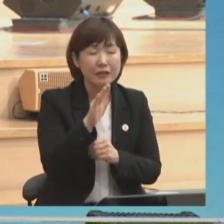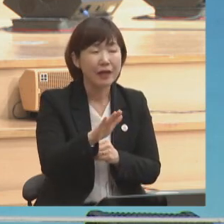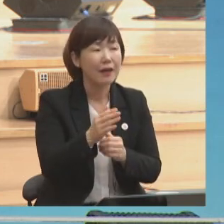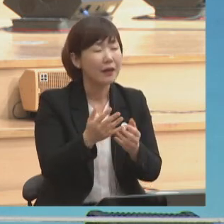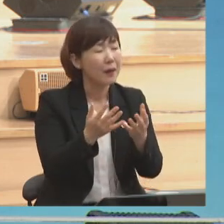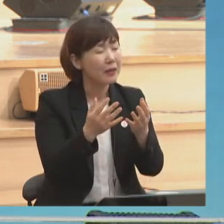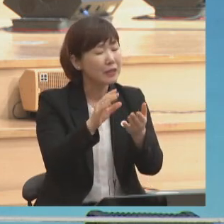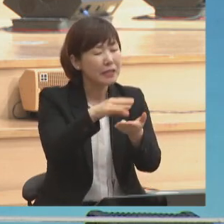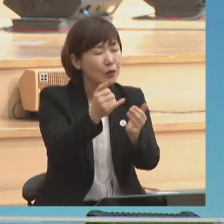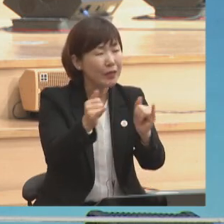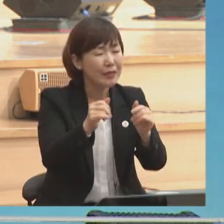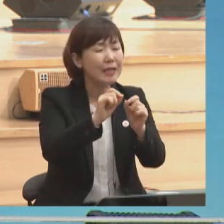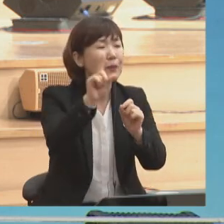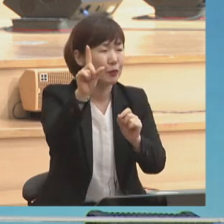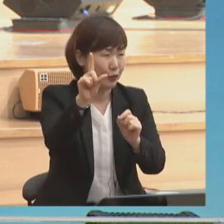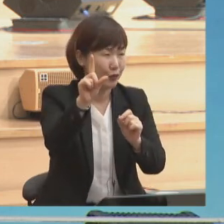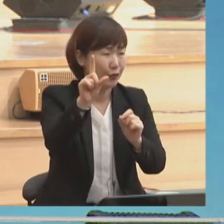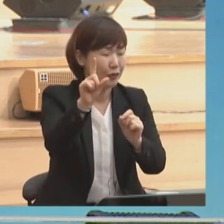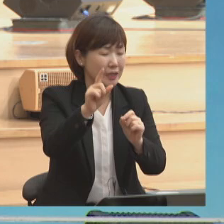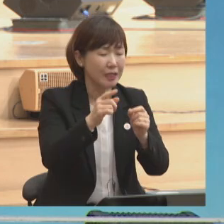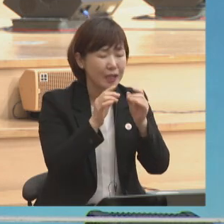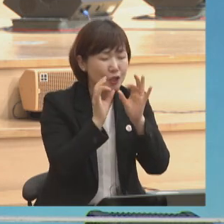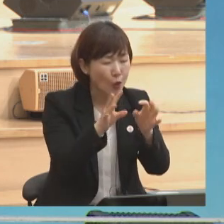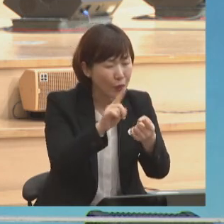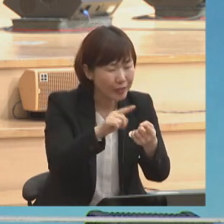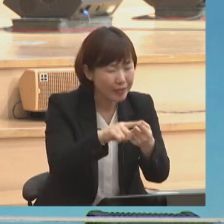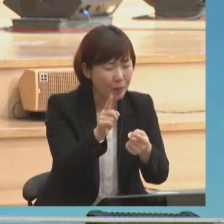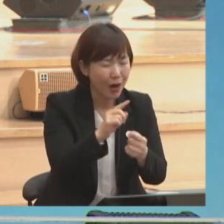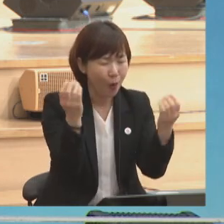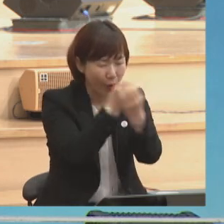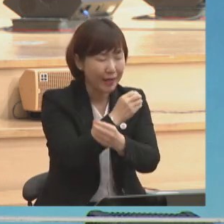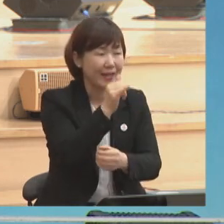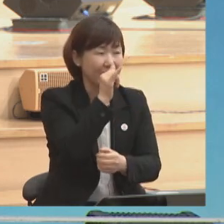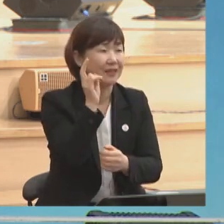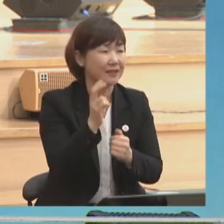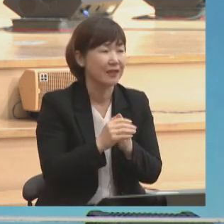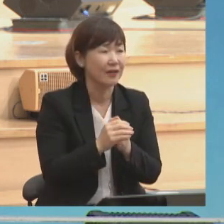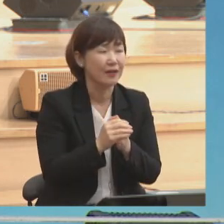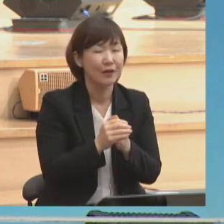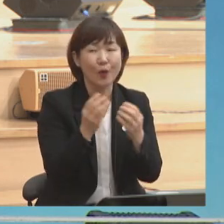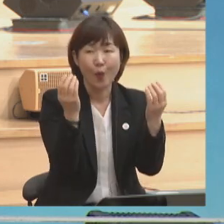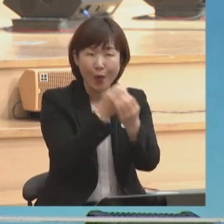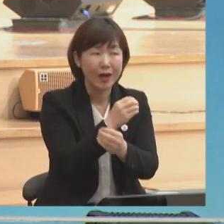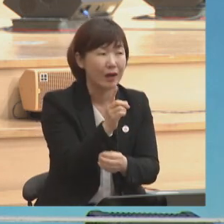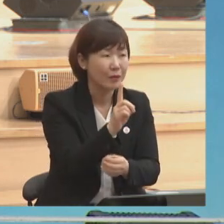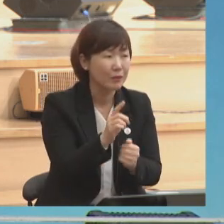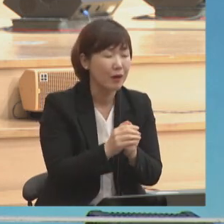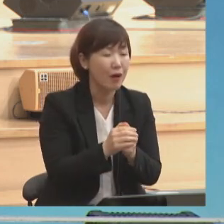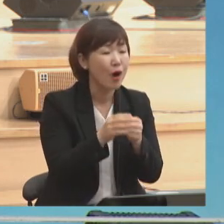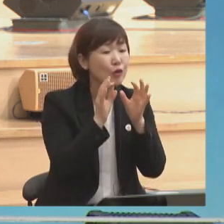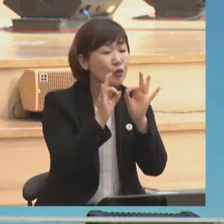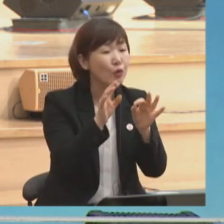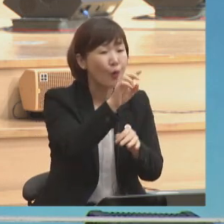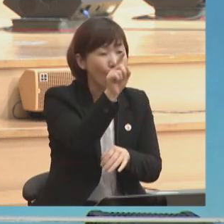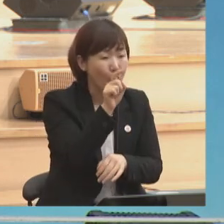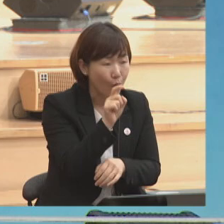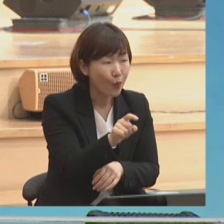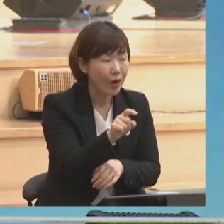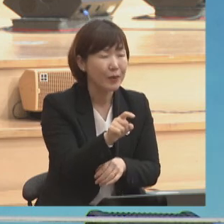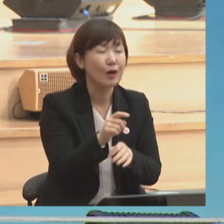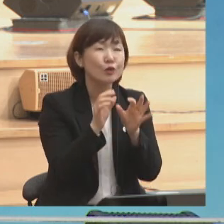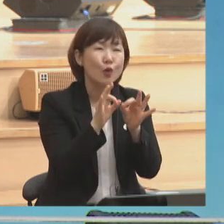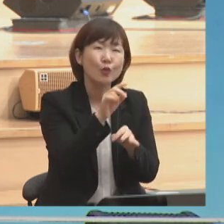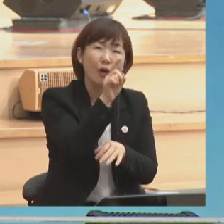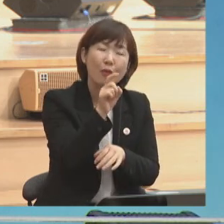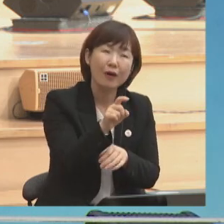많은 그리스도인들이요, 특히 전도를 좀 오해를 해요. 전도를 어떻게 오해하냐, 전도가 뭐냐라고 말할 때 전도를 이렇게